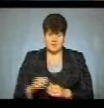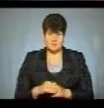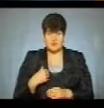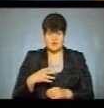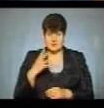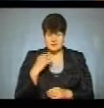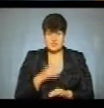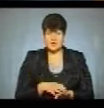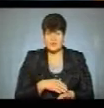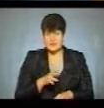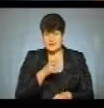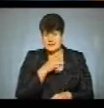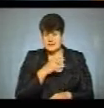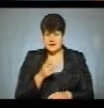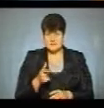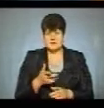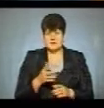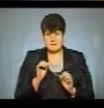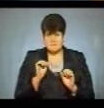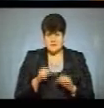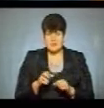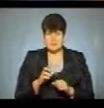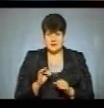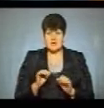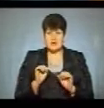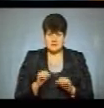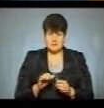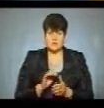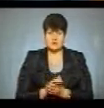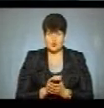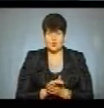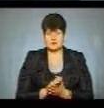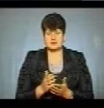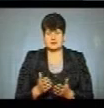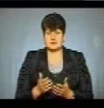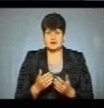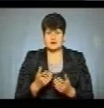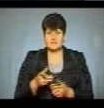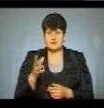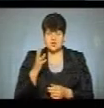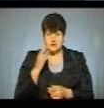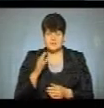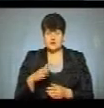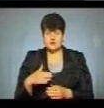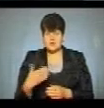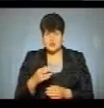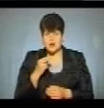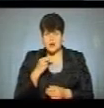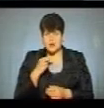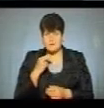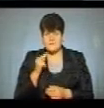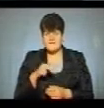такий тривалий термін обвинувачений все-таки міг і був спроможний би ознайомитися з ними. Разом з тим вважаємо, що сторона